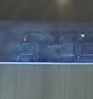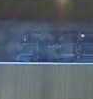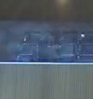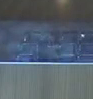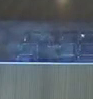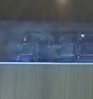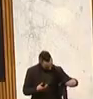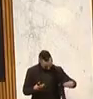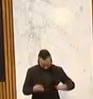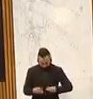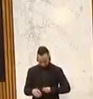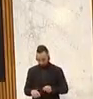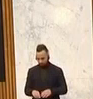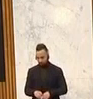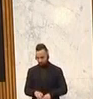Vormittag.